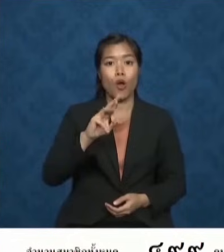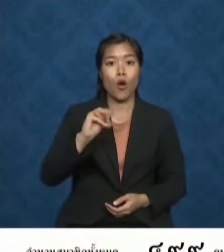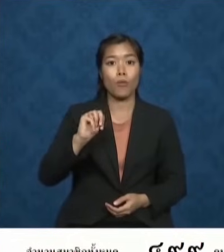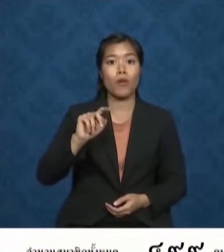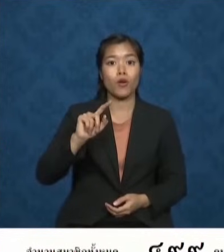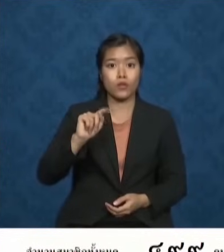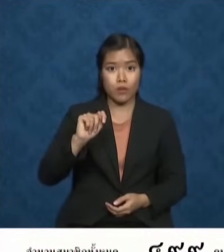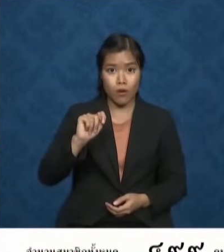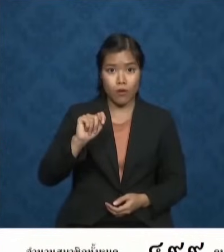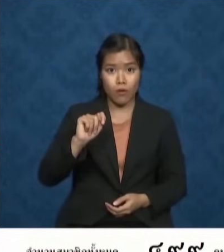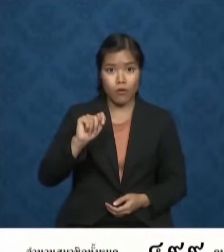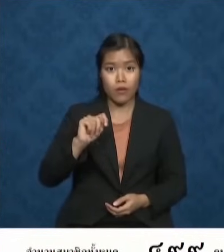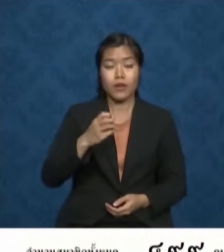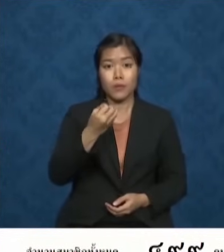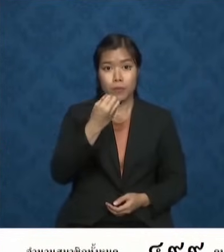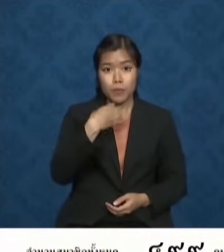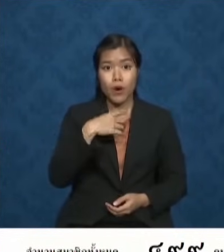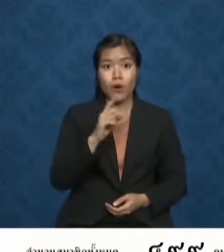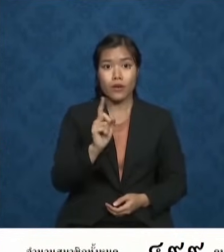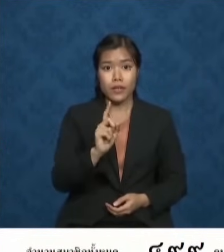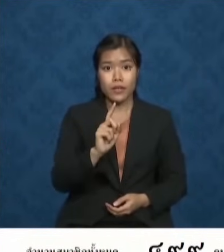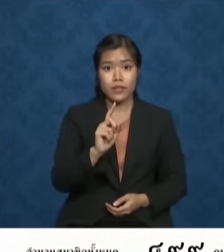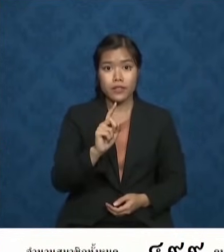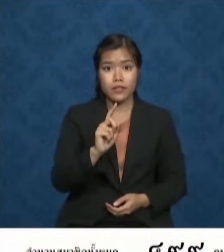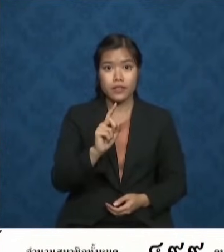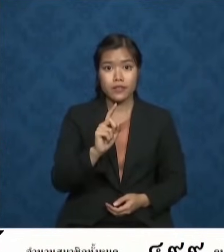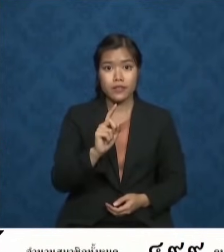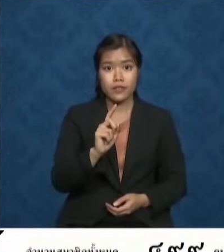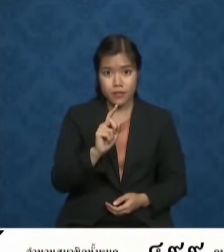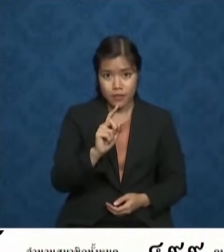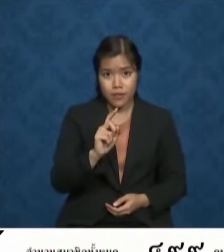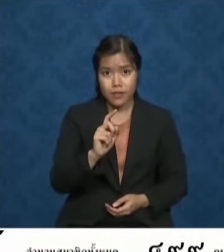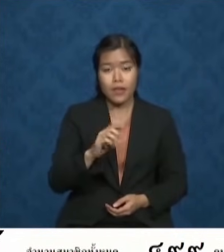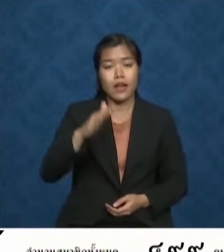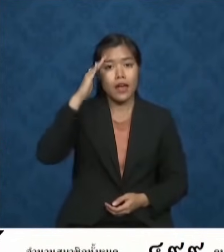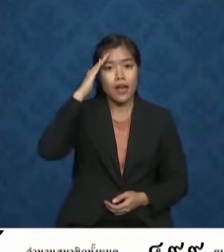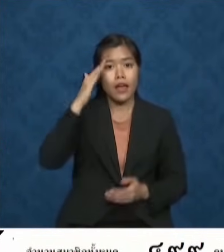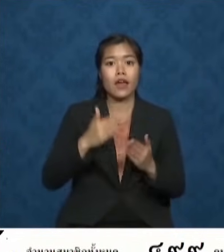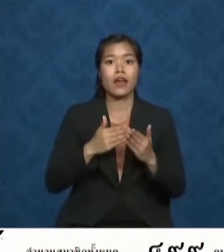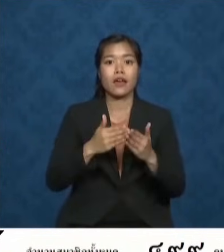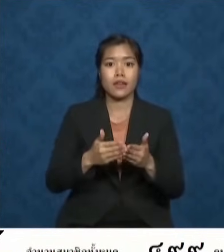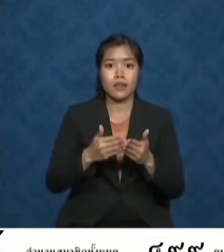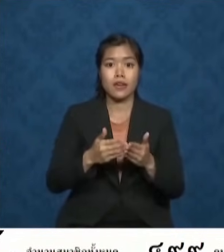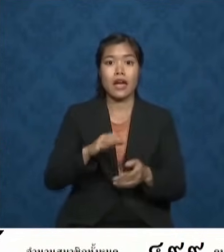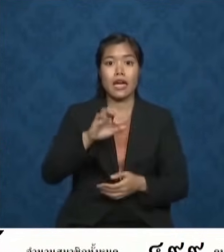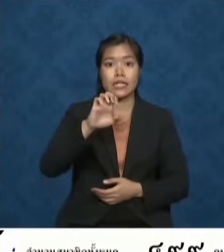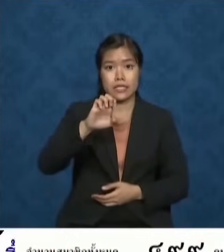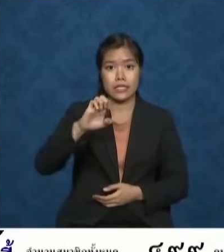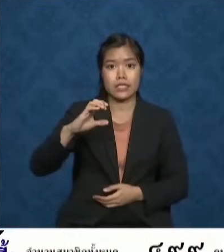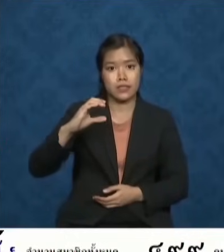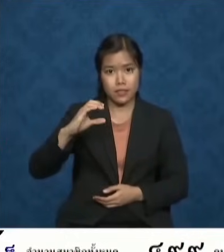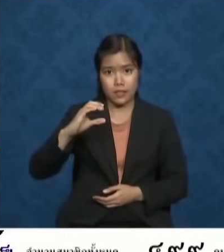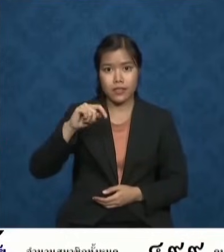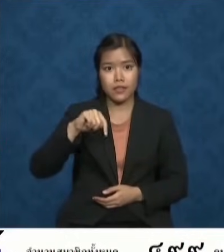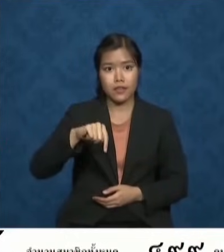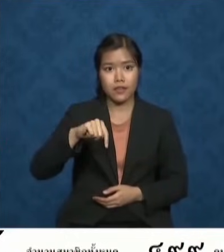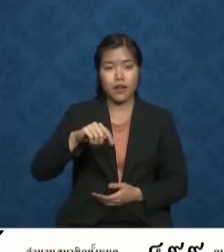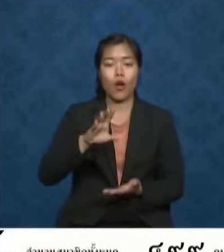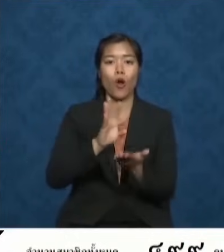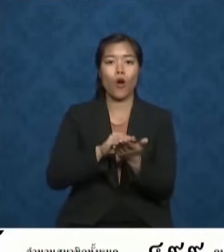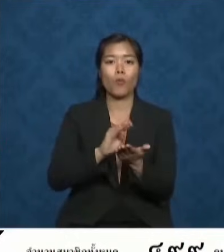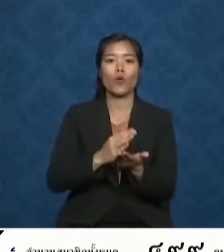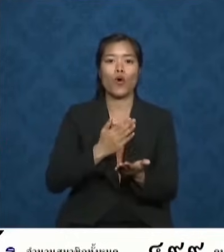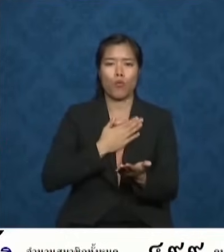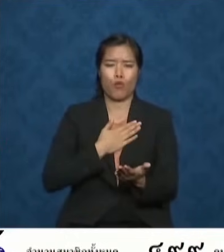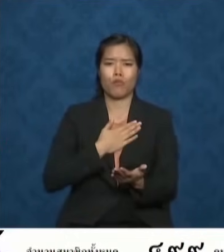นะครับบอกว่ากรณีของกองทัพเรือ EEC เนี่ยนะครับข้อมูลของผมเนี่ยตร